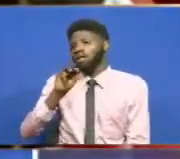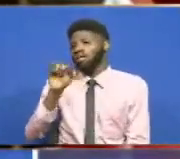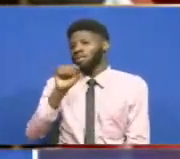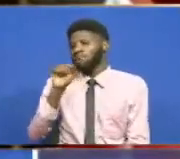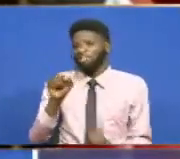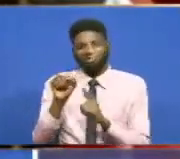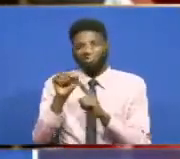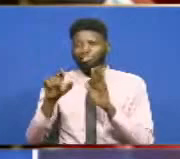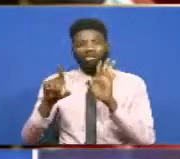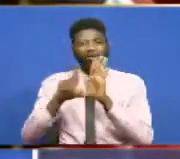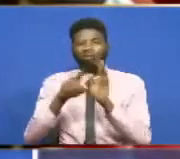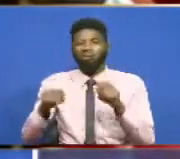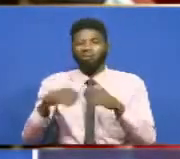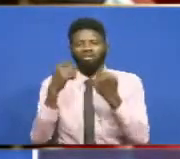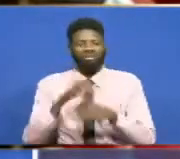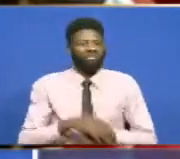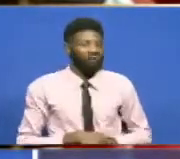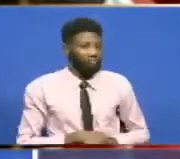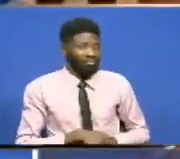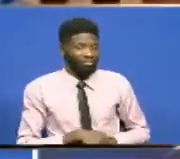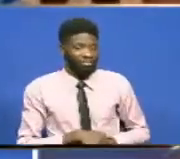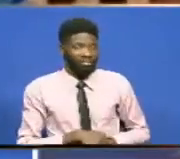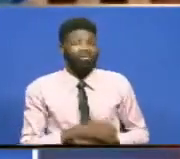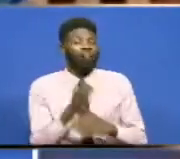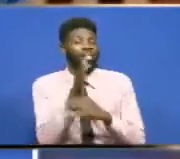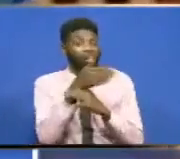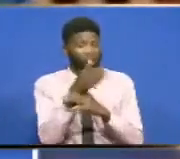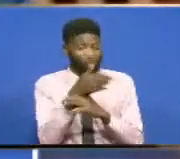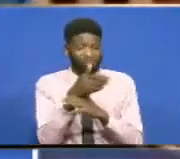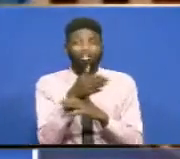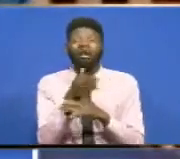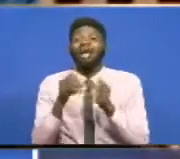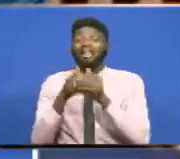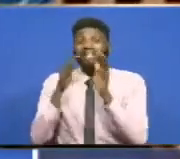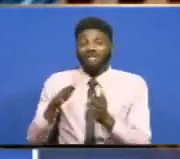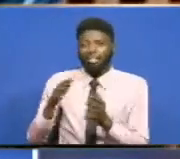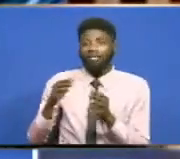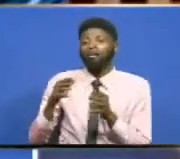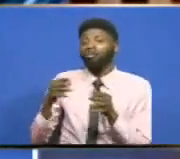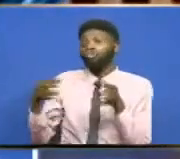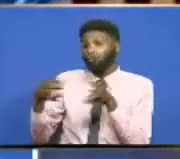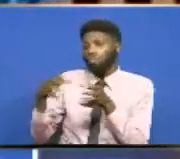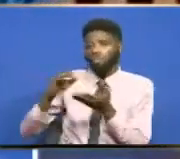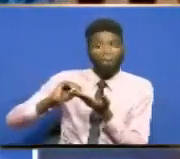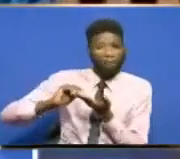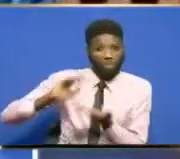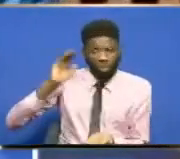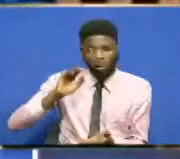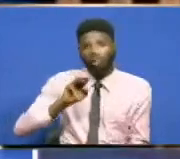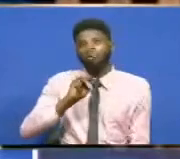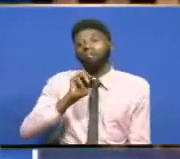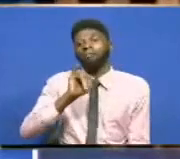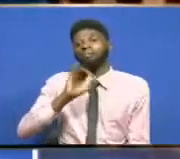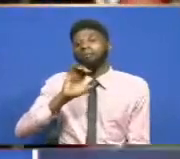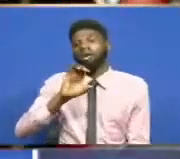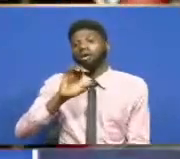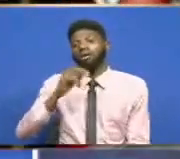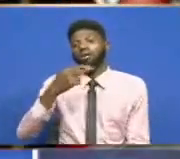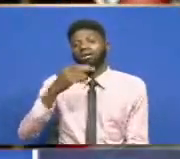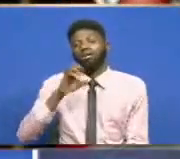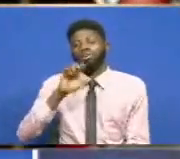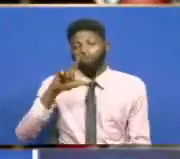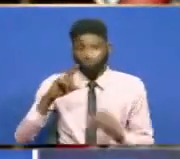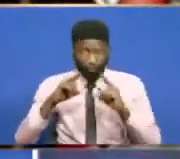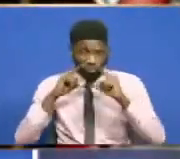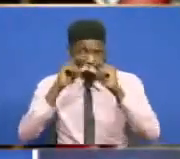sir. Mnamo Alhamisi, kiongozi wa walio wachache katika bunge la kaunti hiyo Michael Ogada, ambaye ndiye aliwasilisha hoja hiyo, amesema hoja hiyo